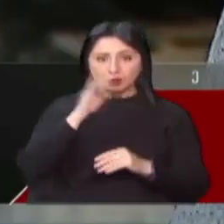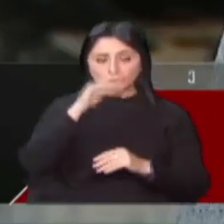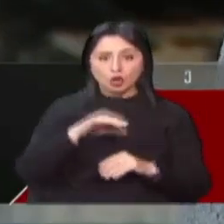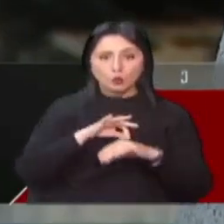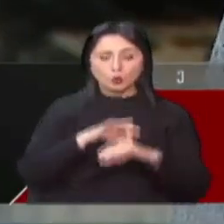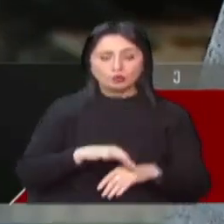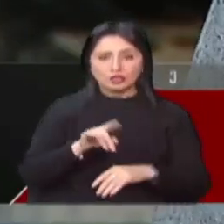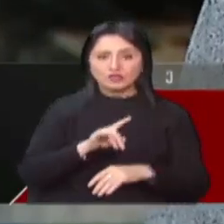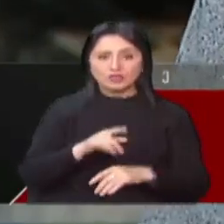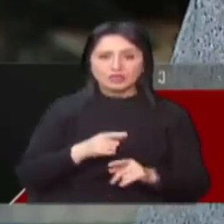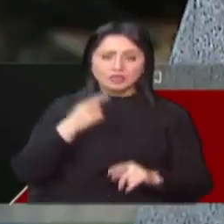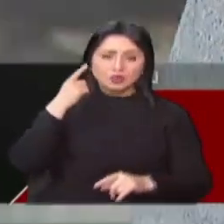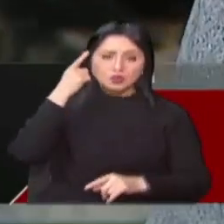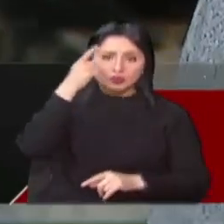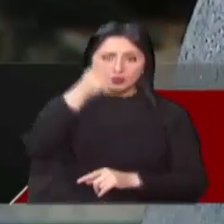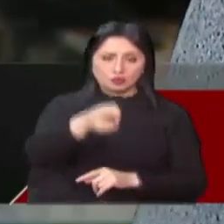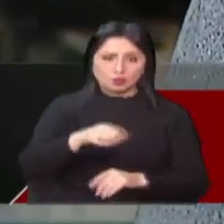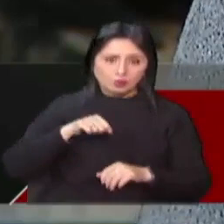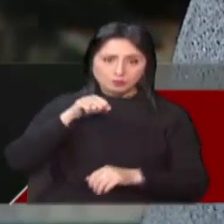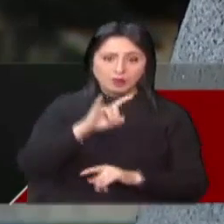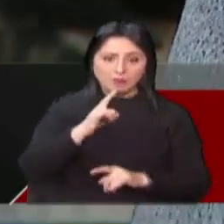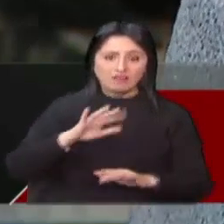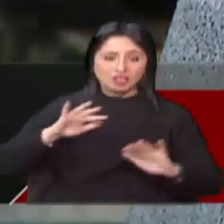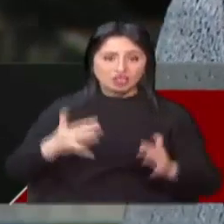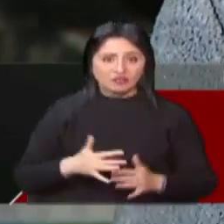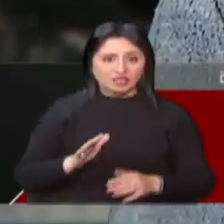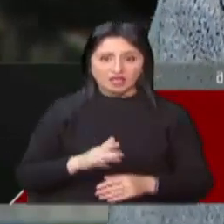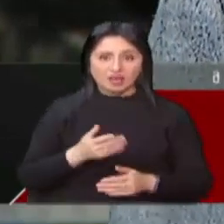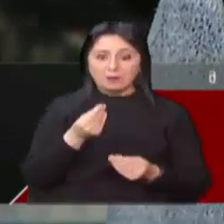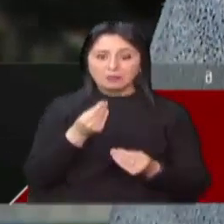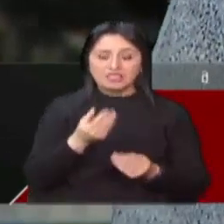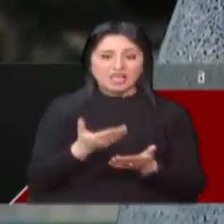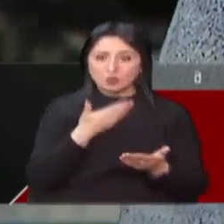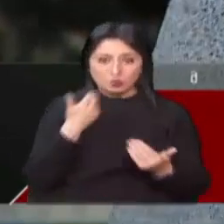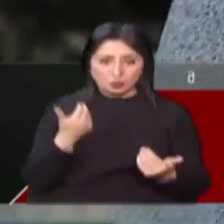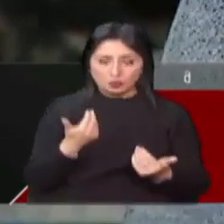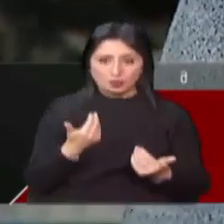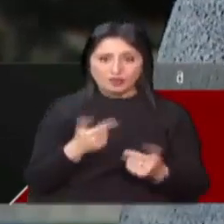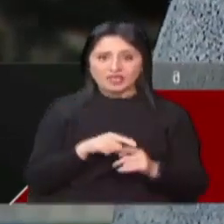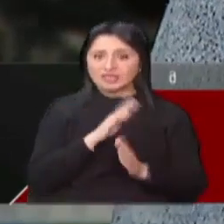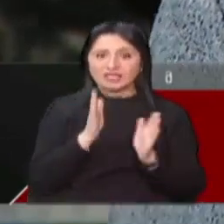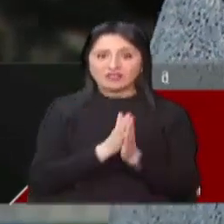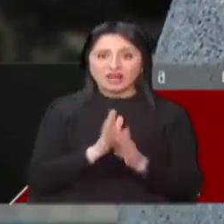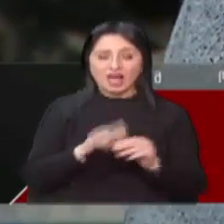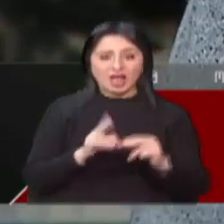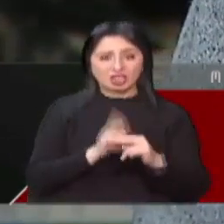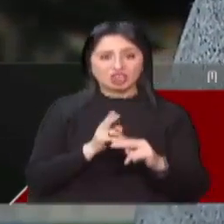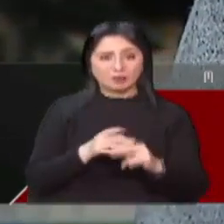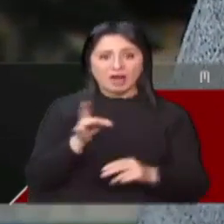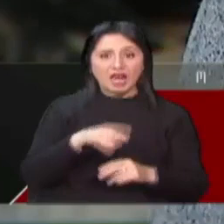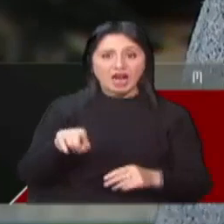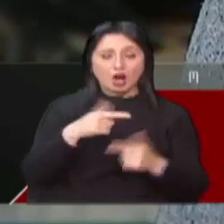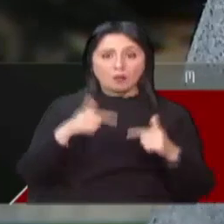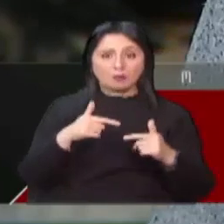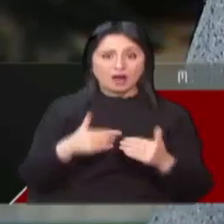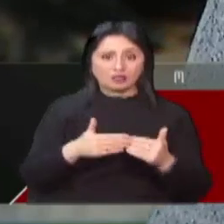უწევთ ძალიან დიდი მანძილის გავლა. ბავშვი იღლება, არ არსებობს ფინანსური რესურსი. ეს ყველაფერი ხელი შემშლელია და რეგიონები